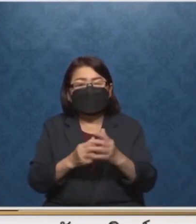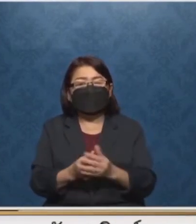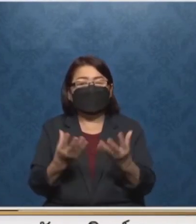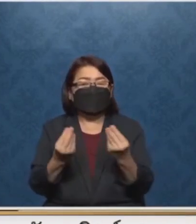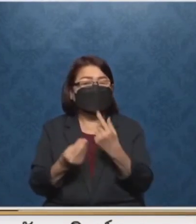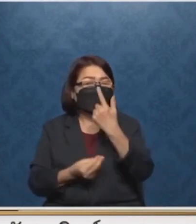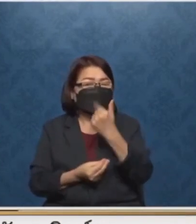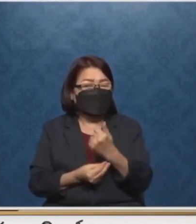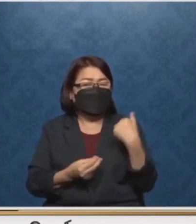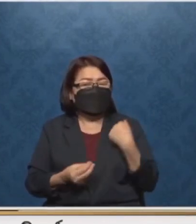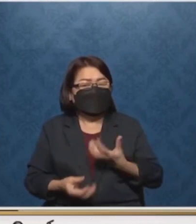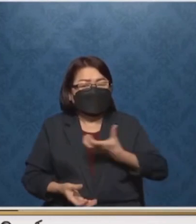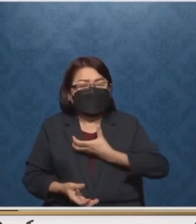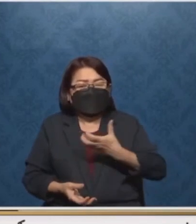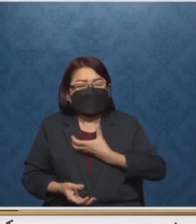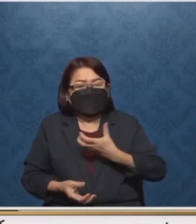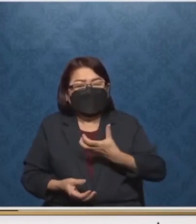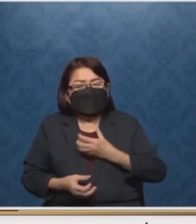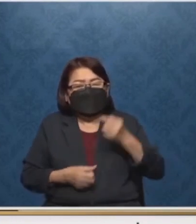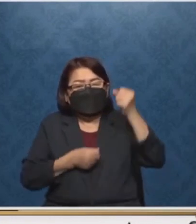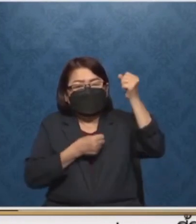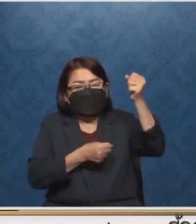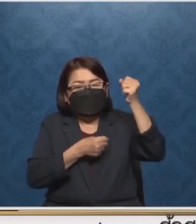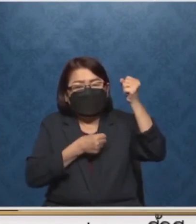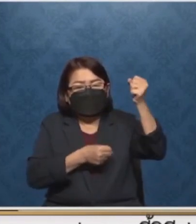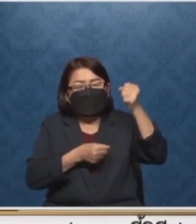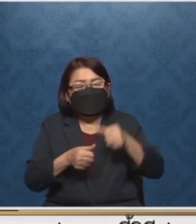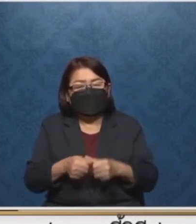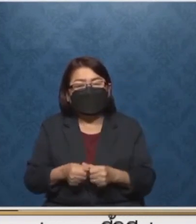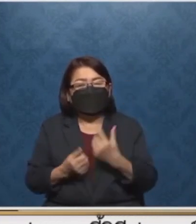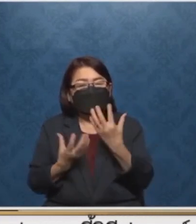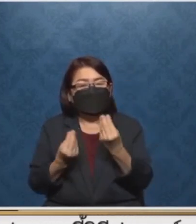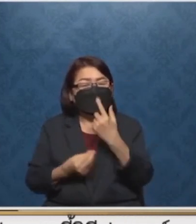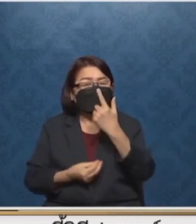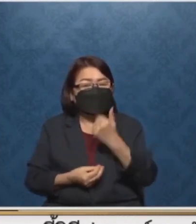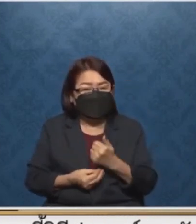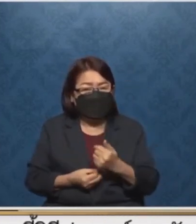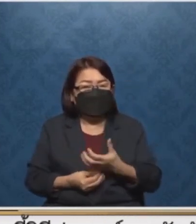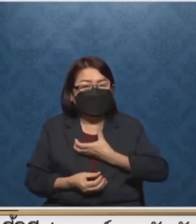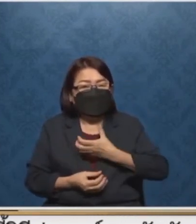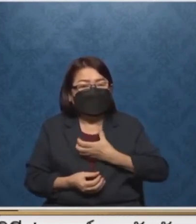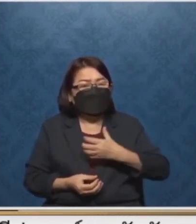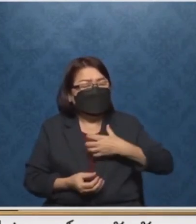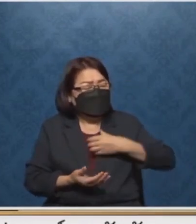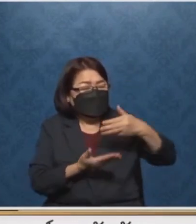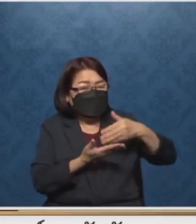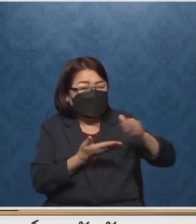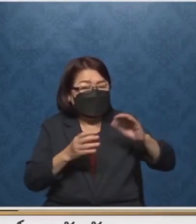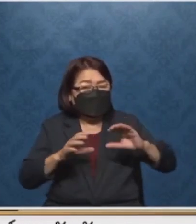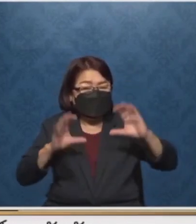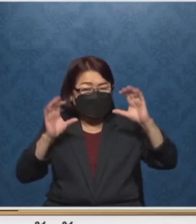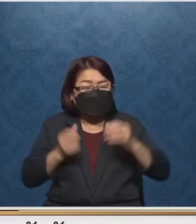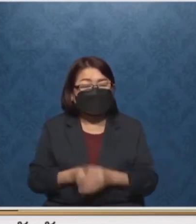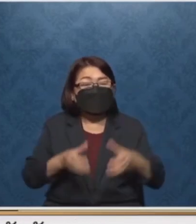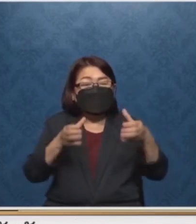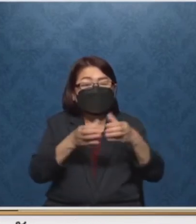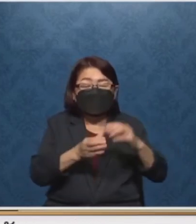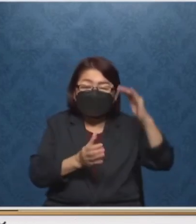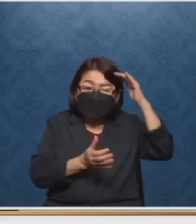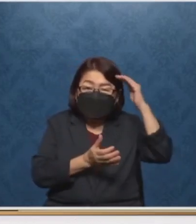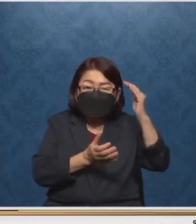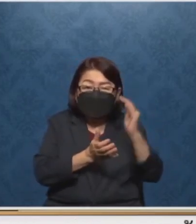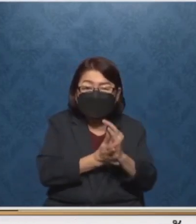โกรธแค้นรัฐบาลและออกมามีม็อบอยู่ที่นั่นค่ะรัฐบาลคฟ.นะคะได้ทำ